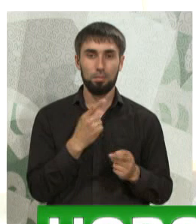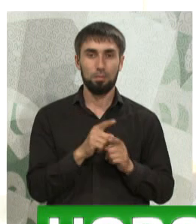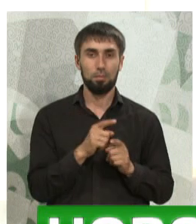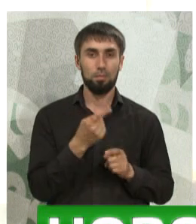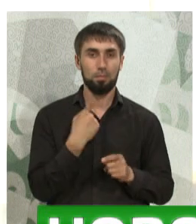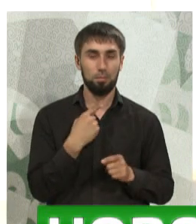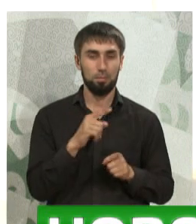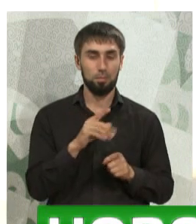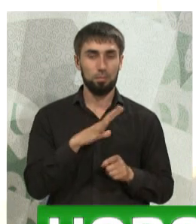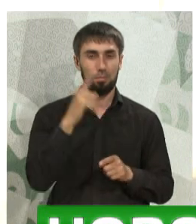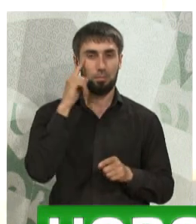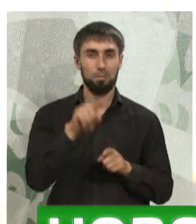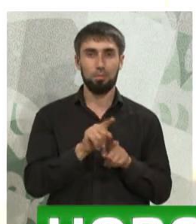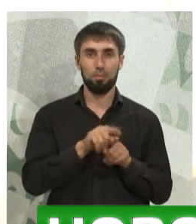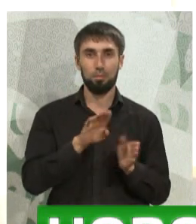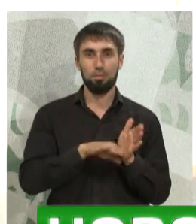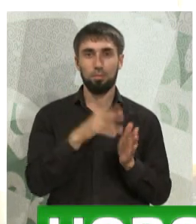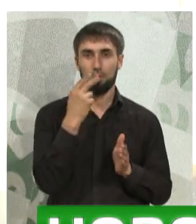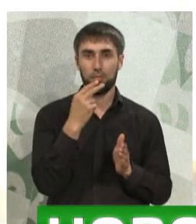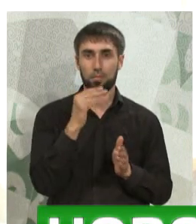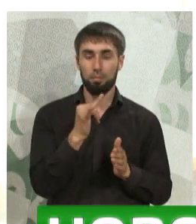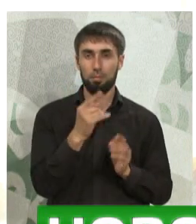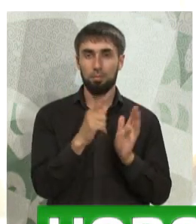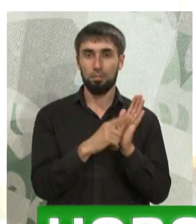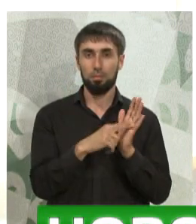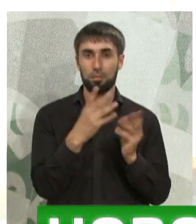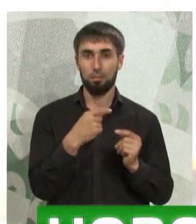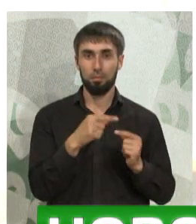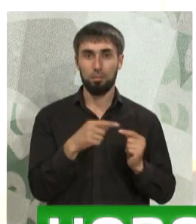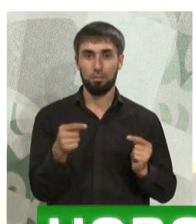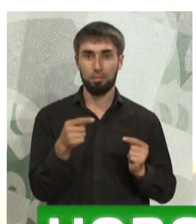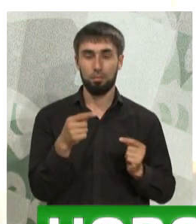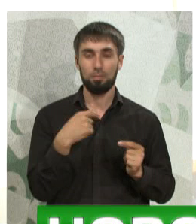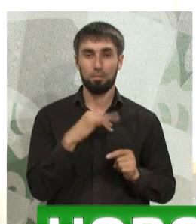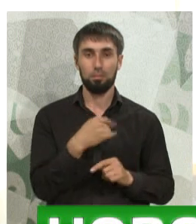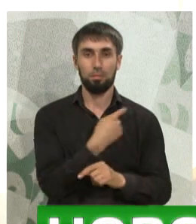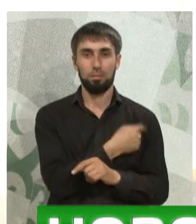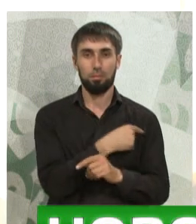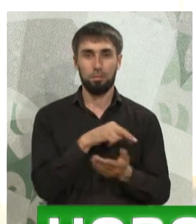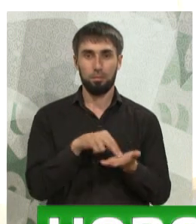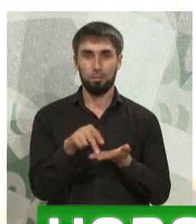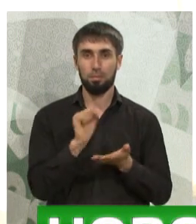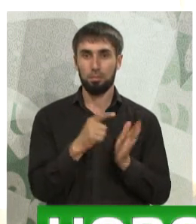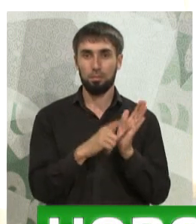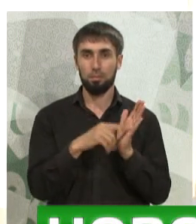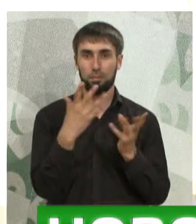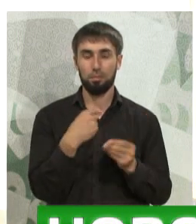сюда в больницу. И этих 7 дней у меня температура не падала.